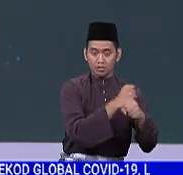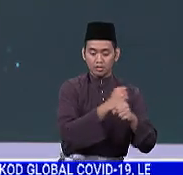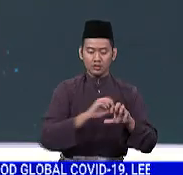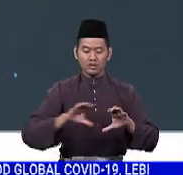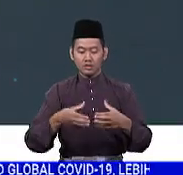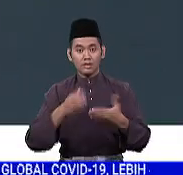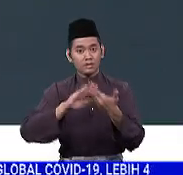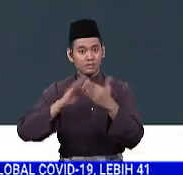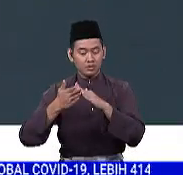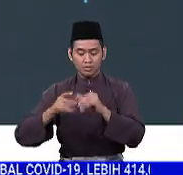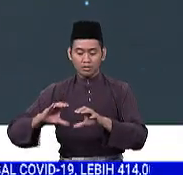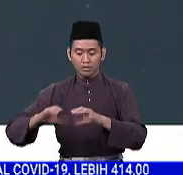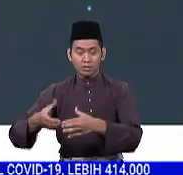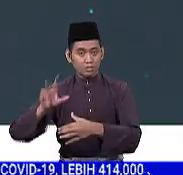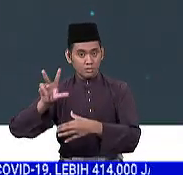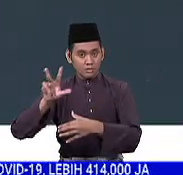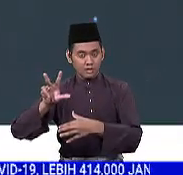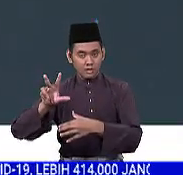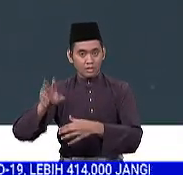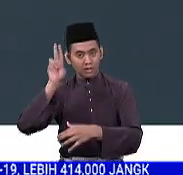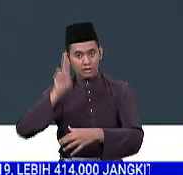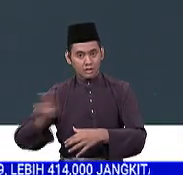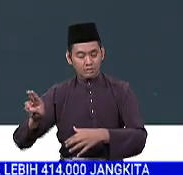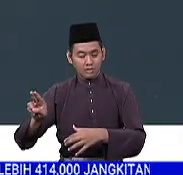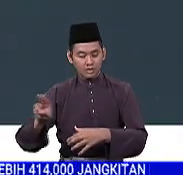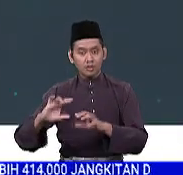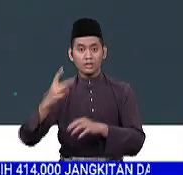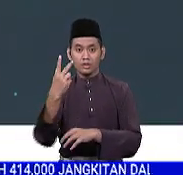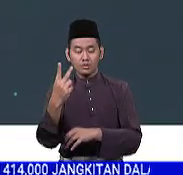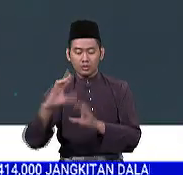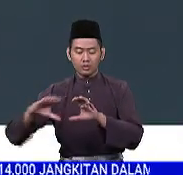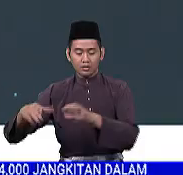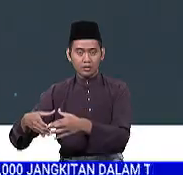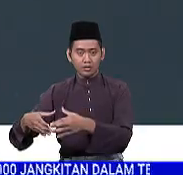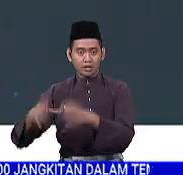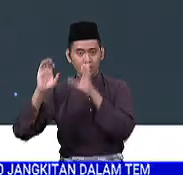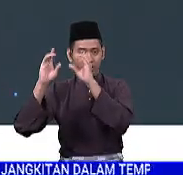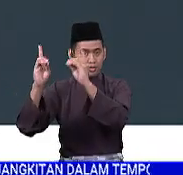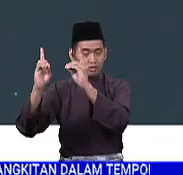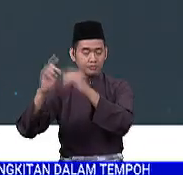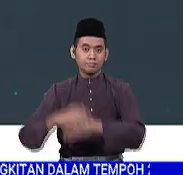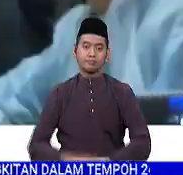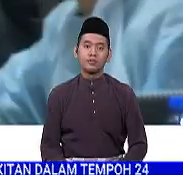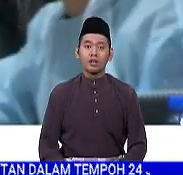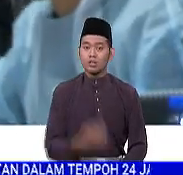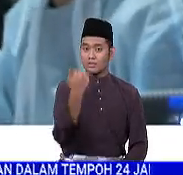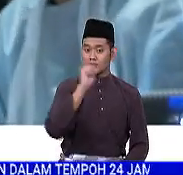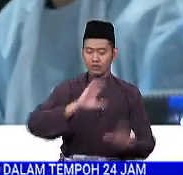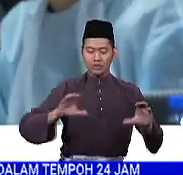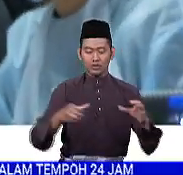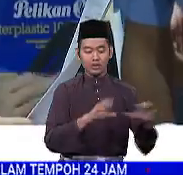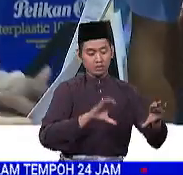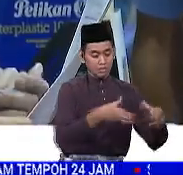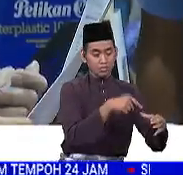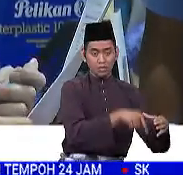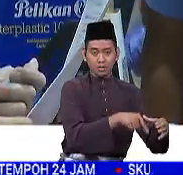kluster komuniti, 3 kluster keagamaan dan 2 kluster sektor pendidikan. 10 kluster tempat kerja